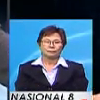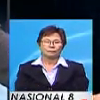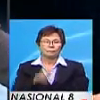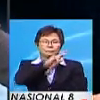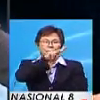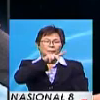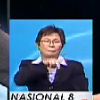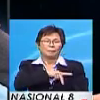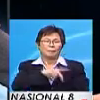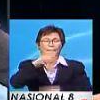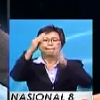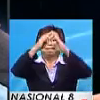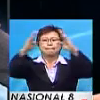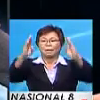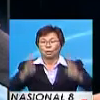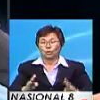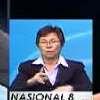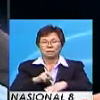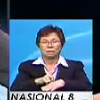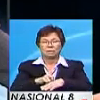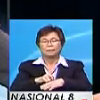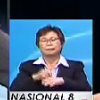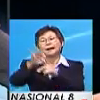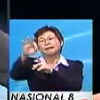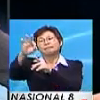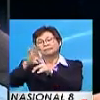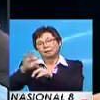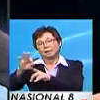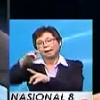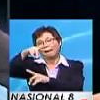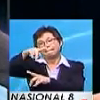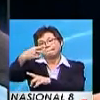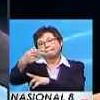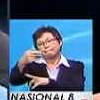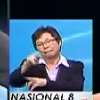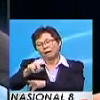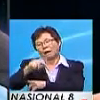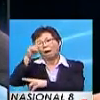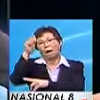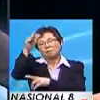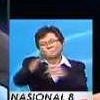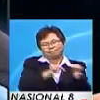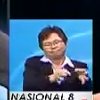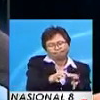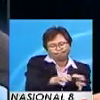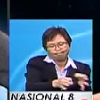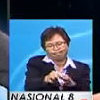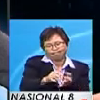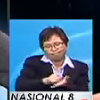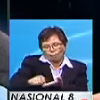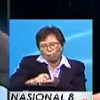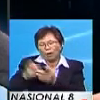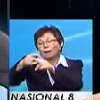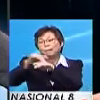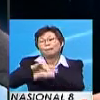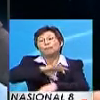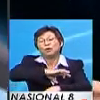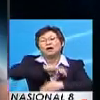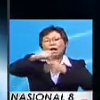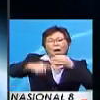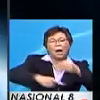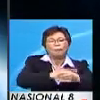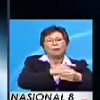pemilik asal Banglo mewah di jalan pinhon Georgetown Pang Lun akan memberi keterangan kepada polis esok berhubung kandungan